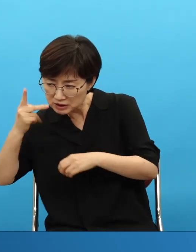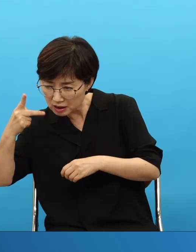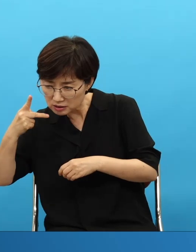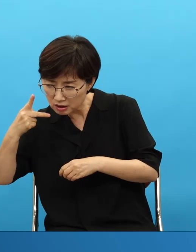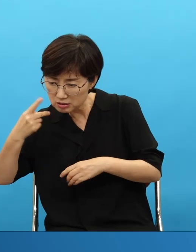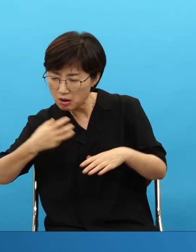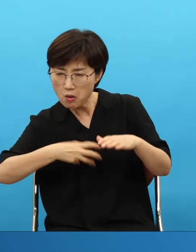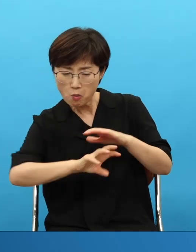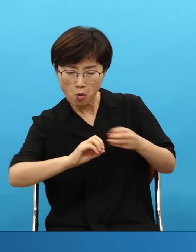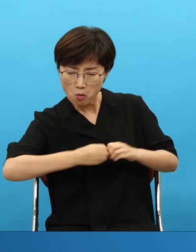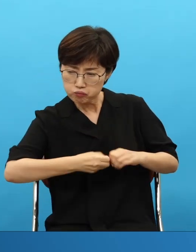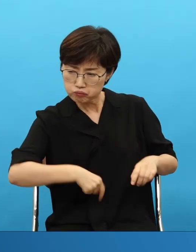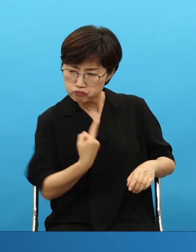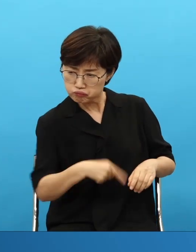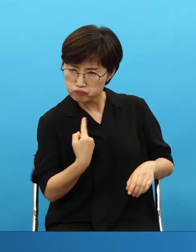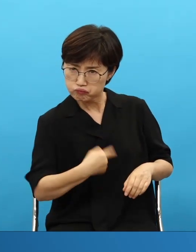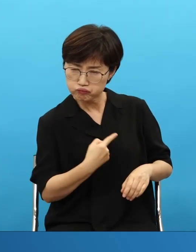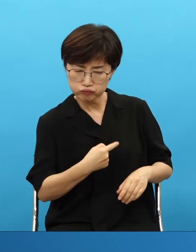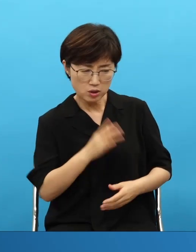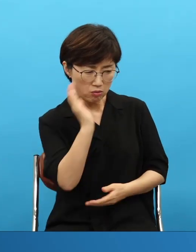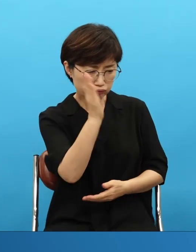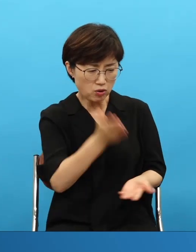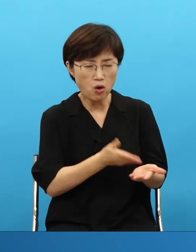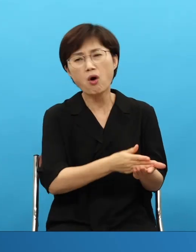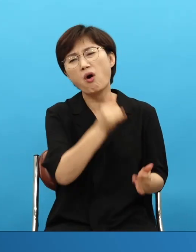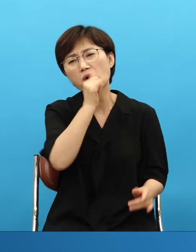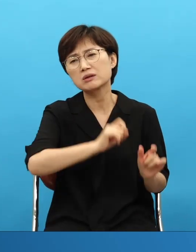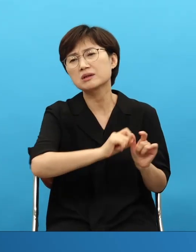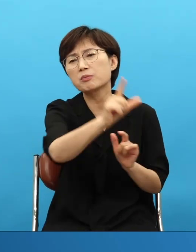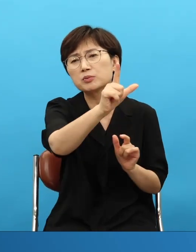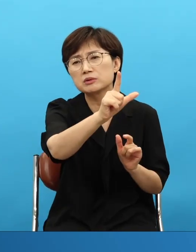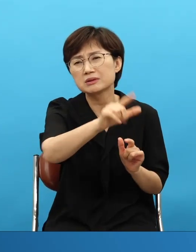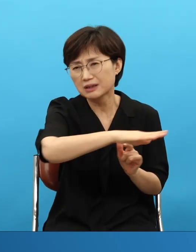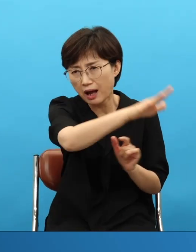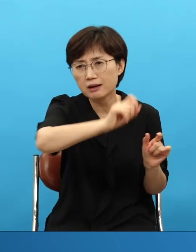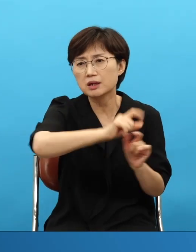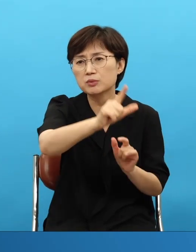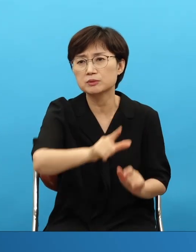이랍니다. 是这都是这样。 그러고 뭐라 하십니까? 还说了什么?